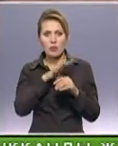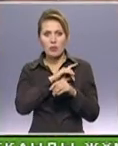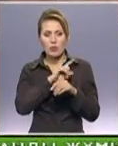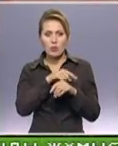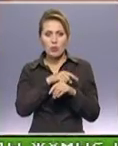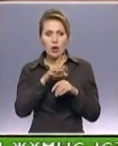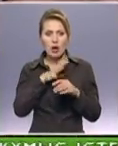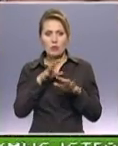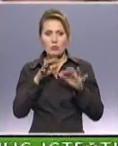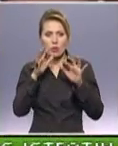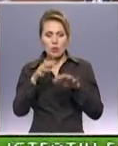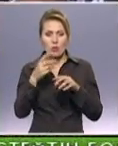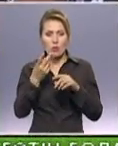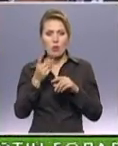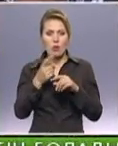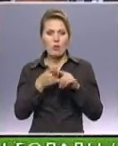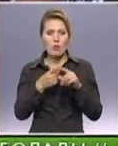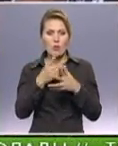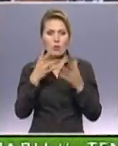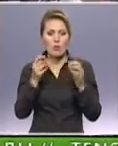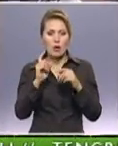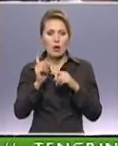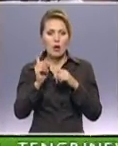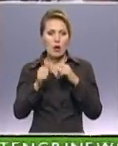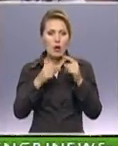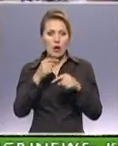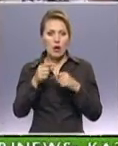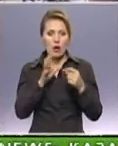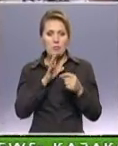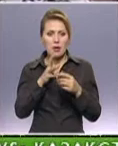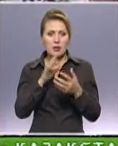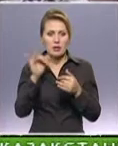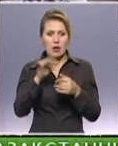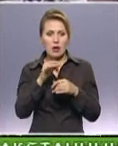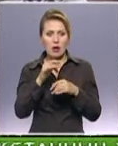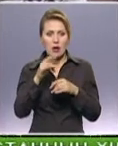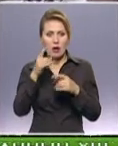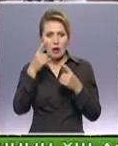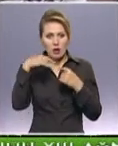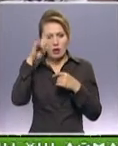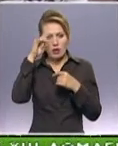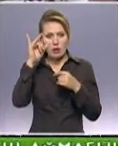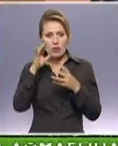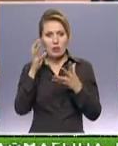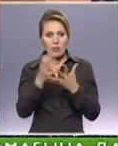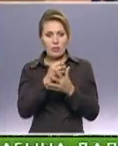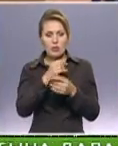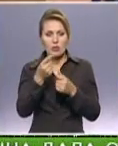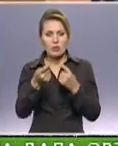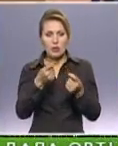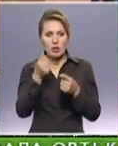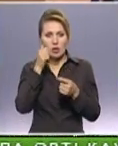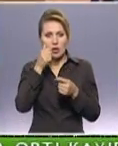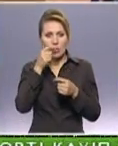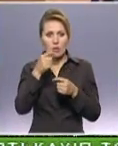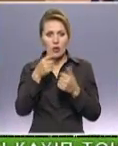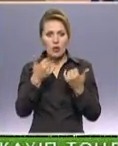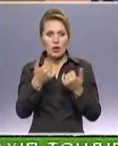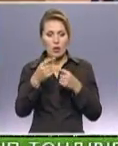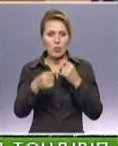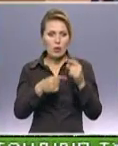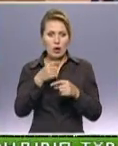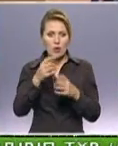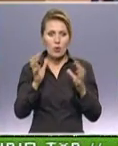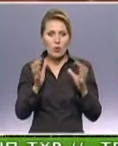байқамау, ширек ғасырдан астам уақыт сан аз жаудан жойылып кете жаздап қашудың себептерін сараптады. Бүгінгі билік ертеңгі ұрпақтың жадына